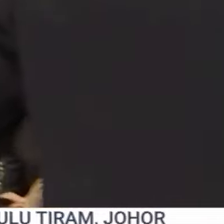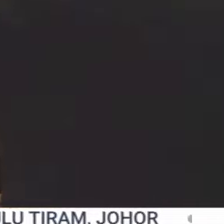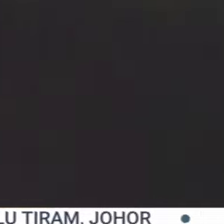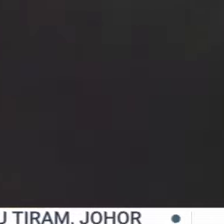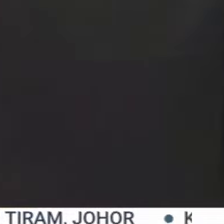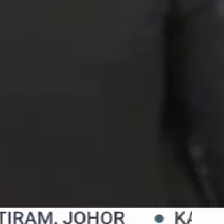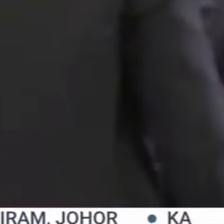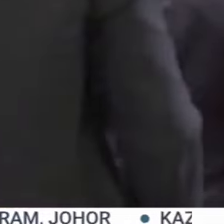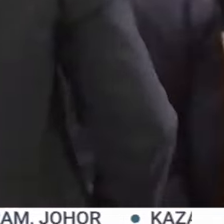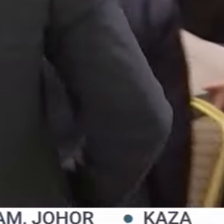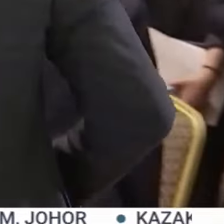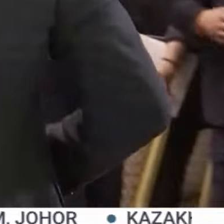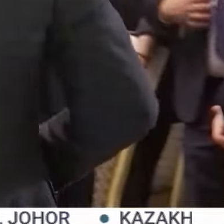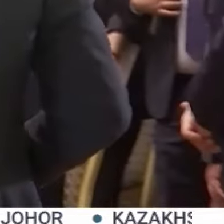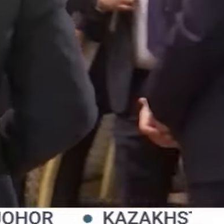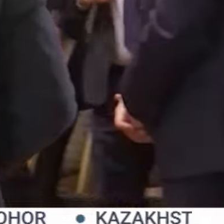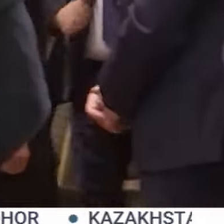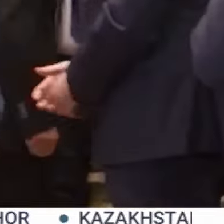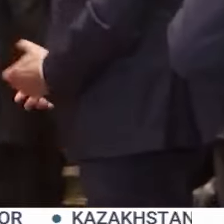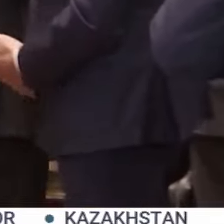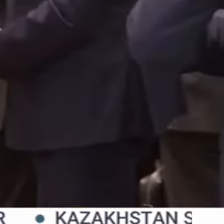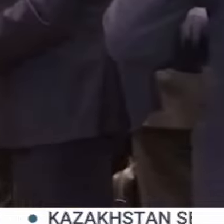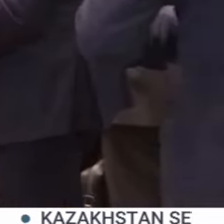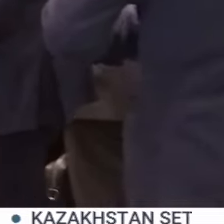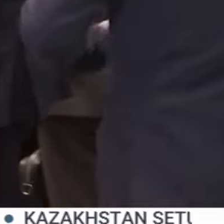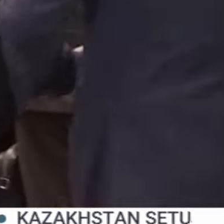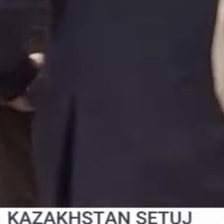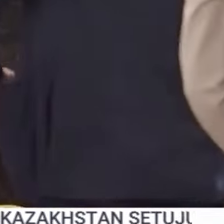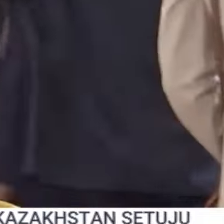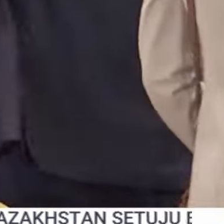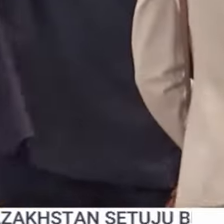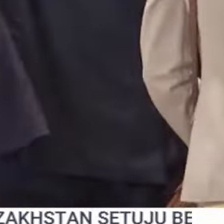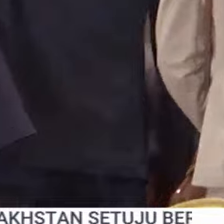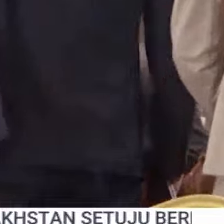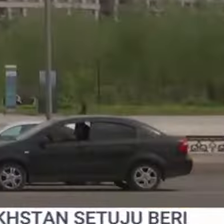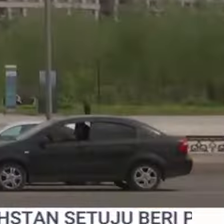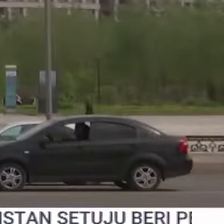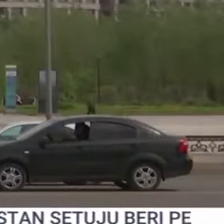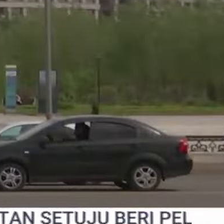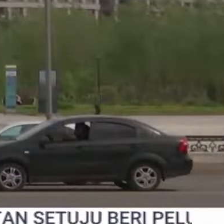Kazakhstan beri peluang syarikat Malaysia teroka pelbagai bidang.